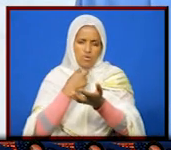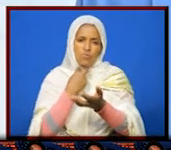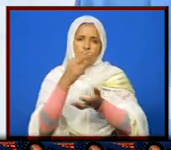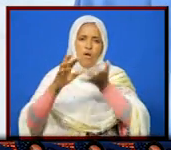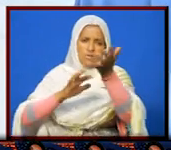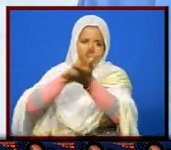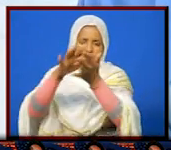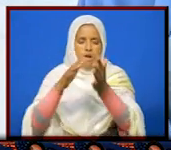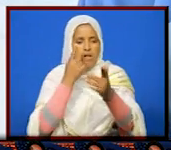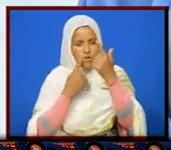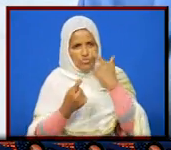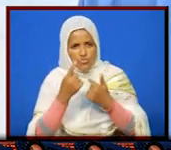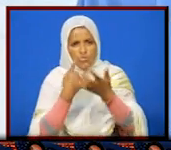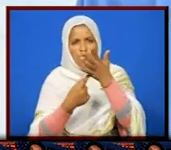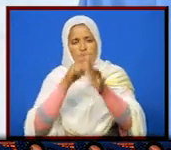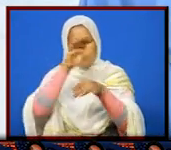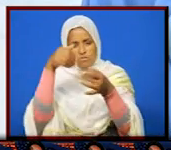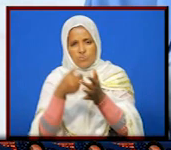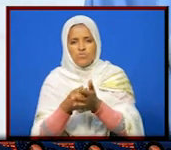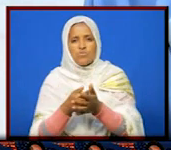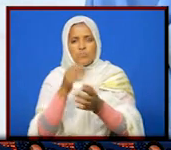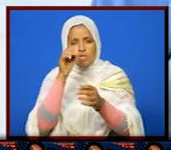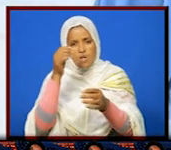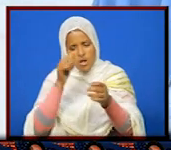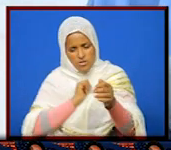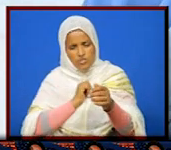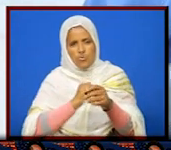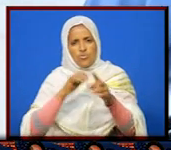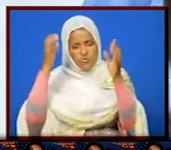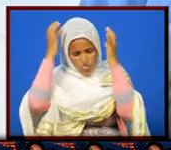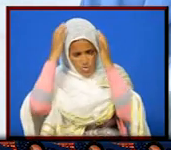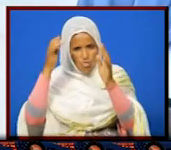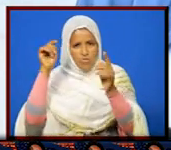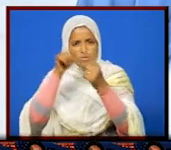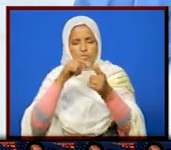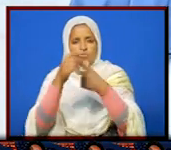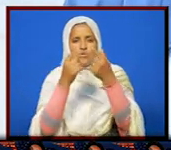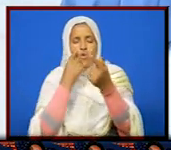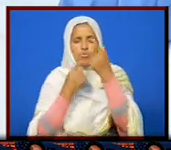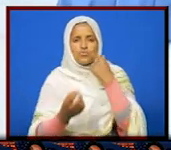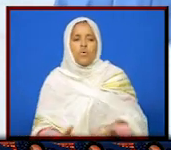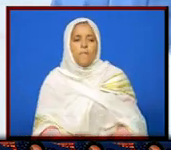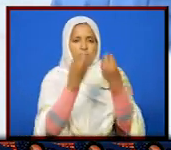የሆነ ሁካታ፣ ፍጹም የሆነ ለቅሶ፣ ፍጹም የሆነ እንደ ጎርፍ ራሳቸውን ይዟቸው እስከሚሄድ